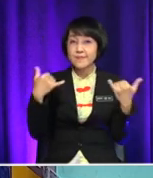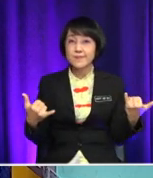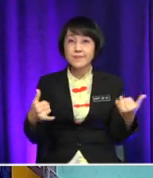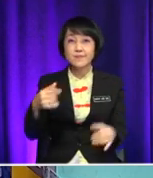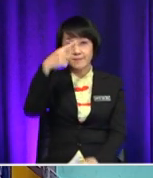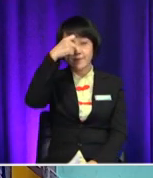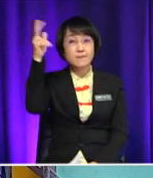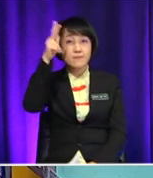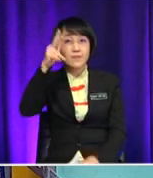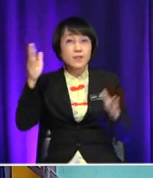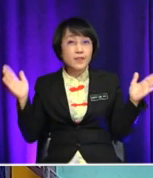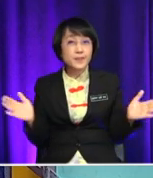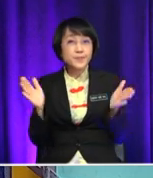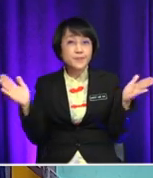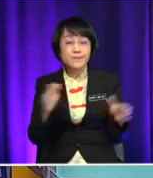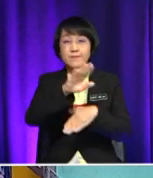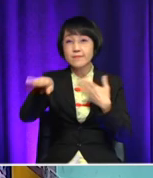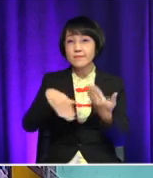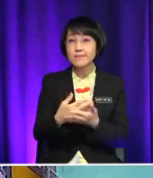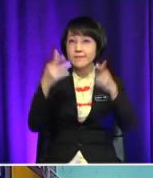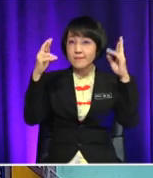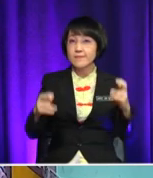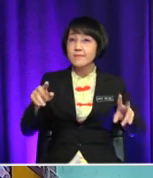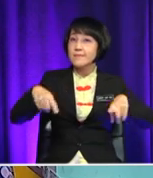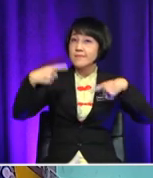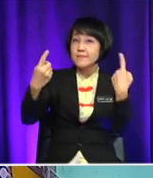menggalakkan ya seluruh rakyat Indonesia